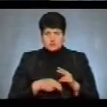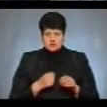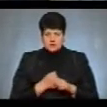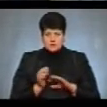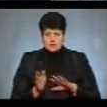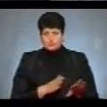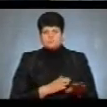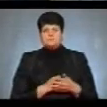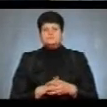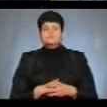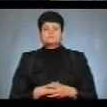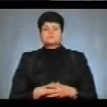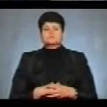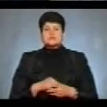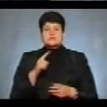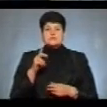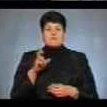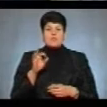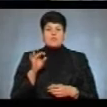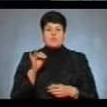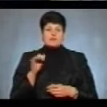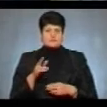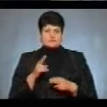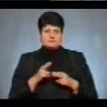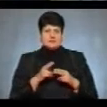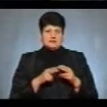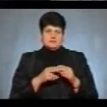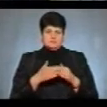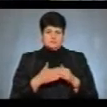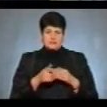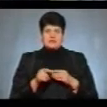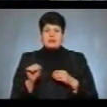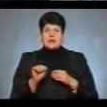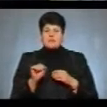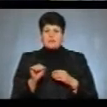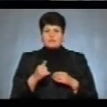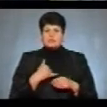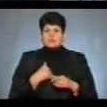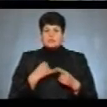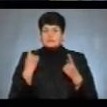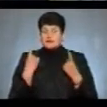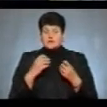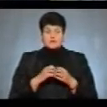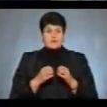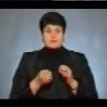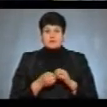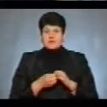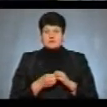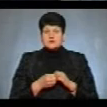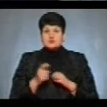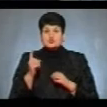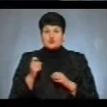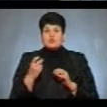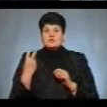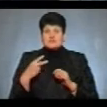роботу. Зборів на завершальній стадії теребовля в нас дуже велика проблема. У нас практично 120